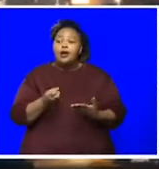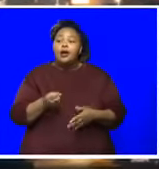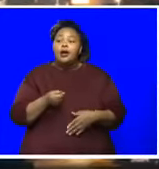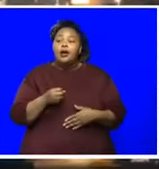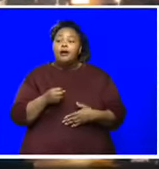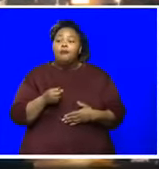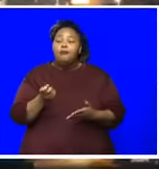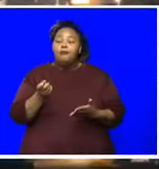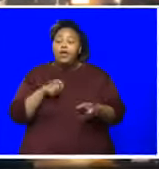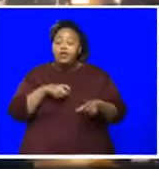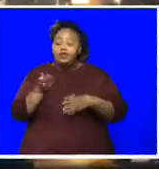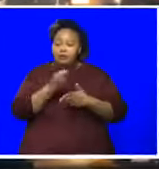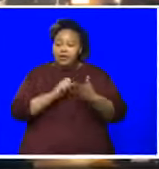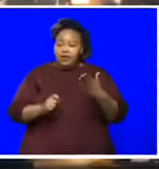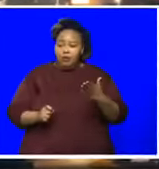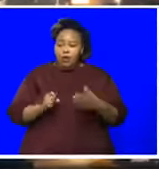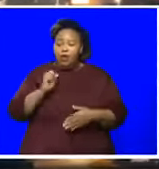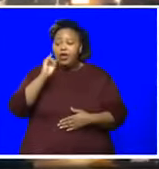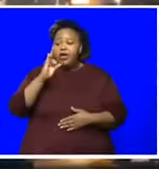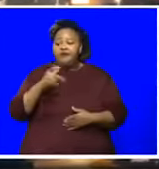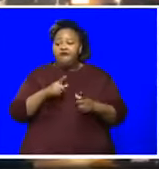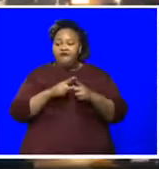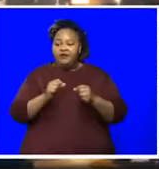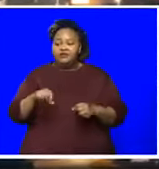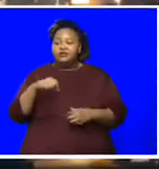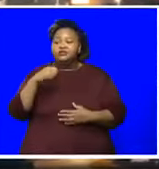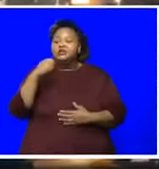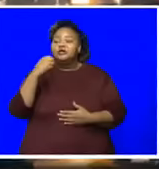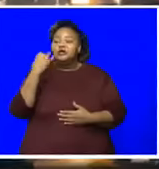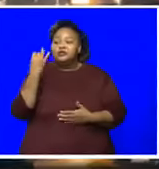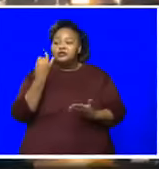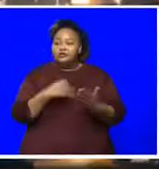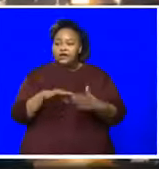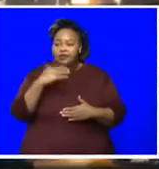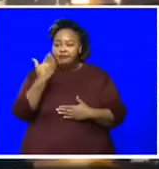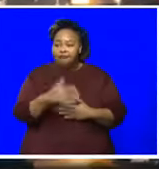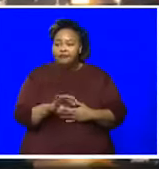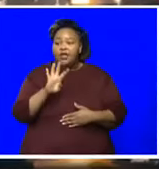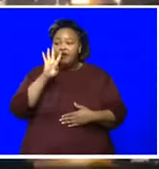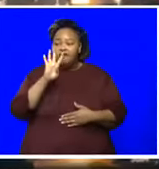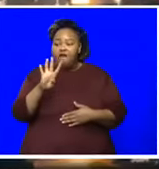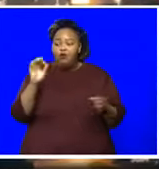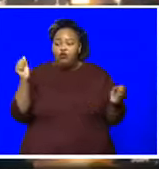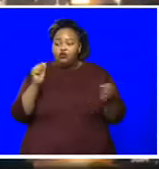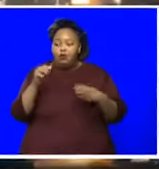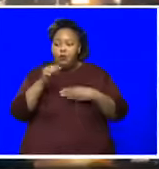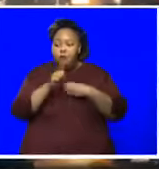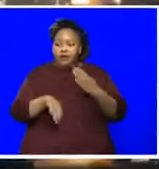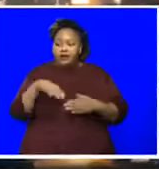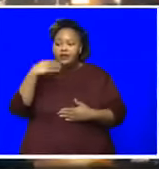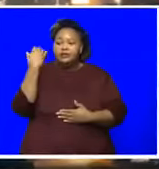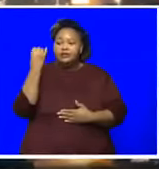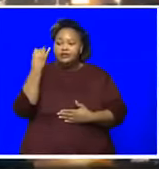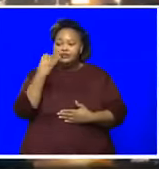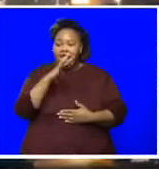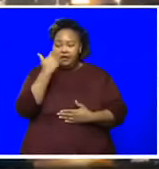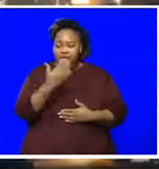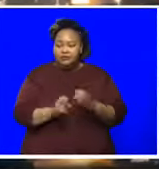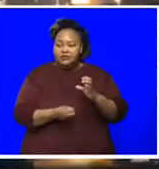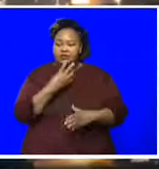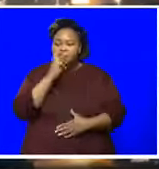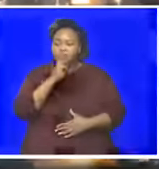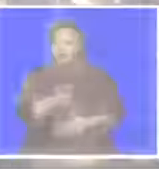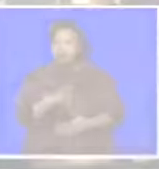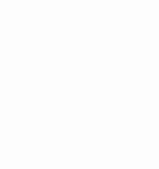isemester yesibili. Kanti ke i-second semester iqala mhla ka-4 enyangeni letako. Kanti ke mukeli sitawubuka wona ke umbiko